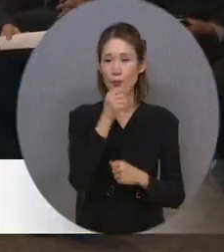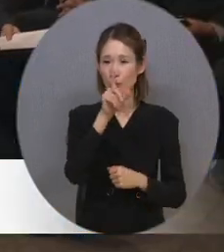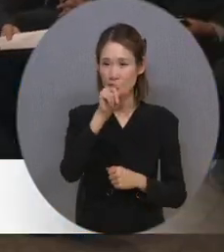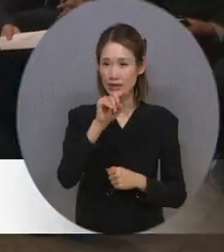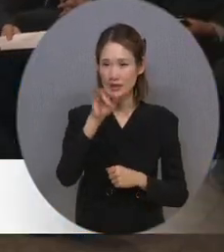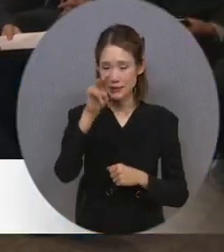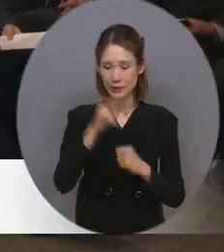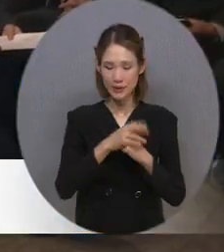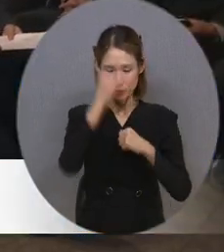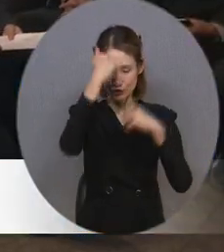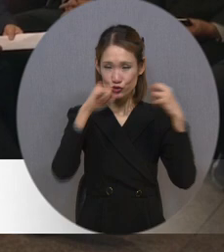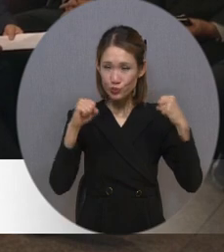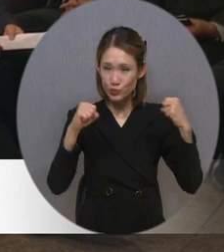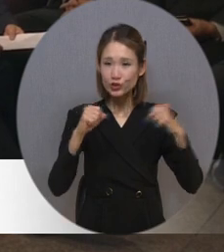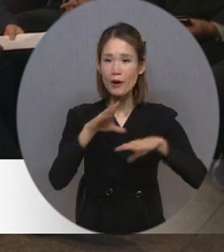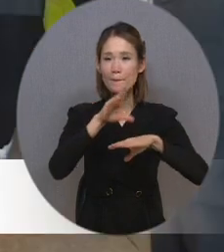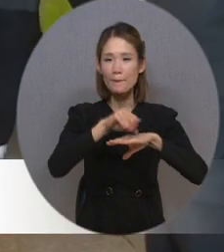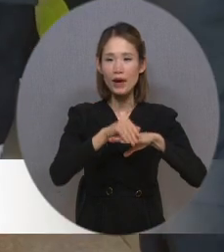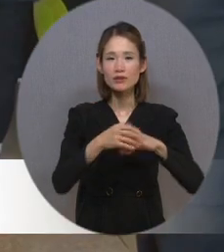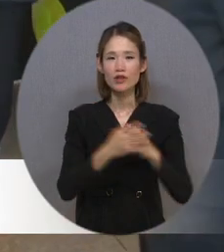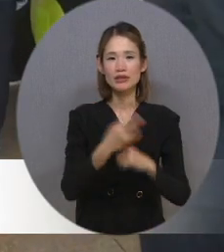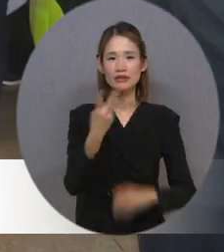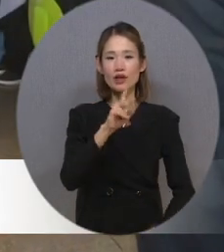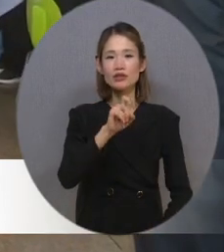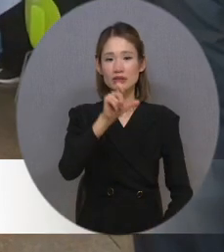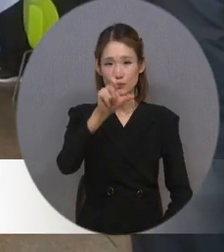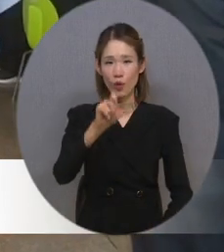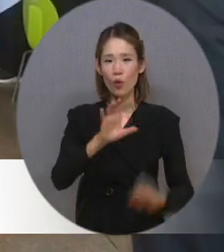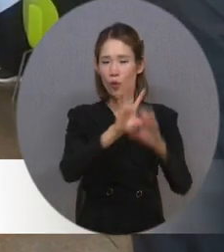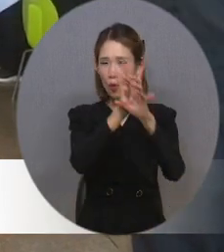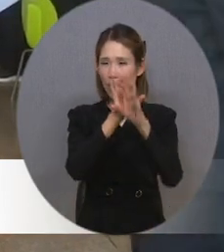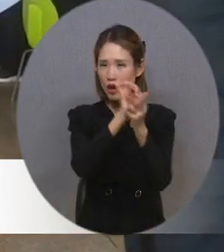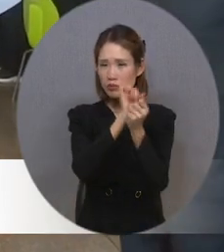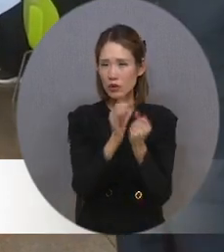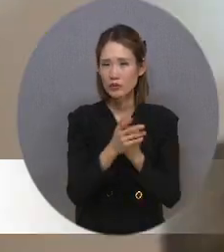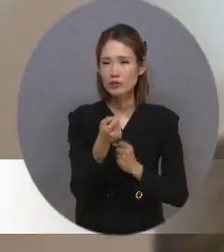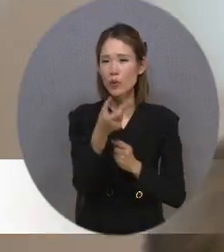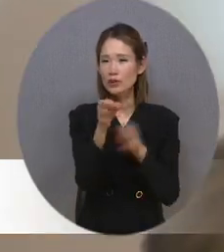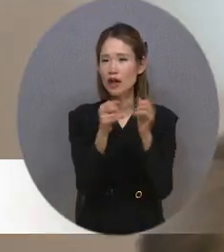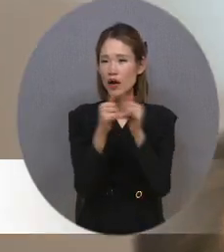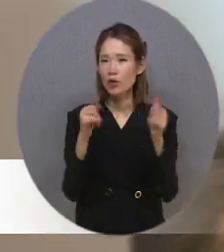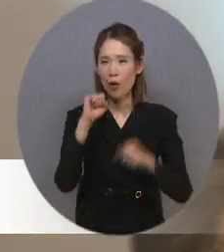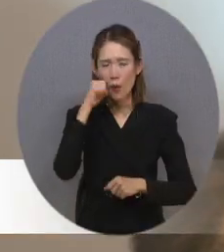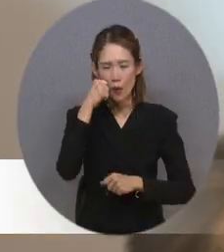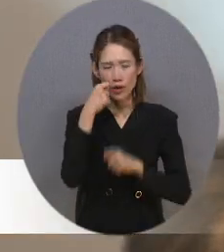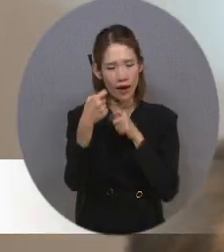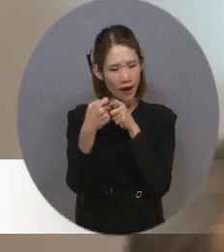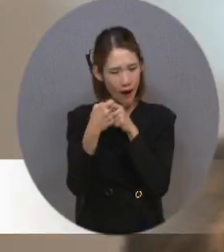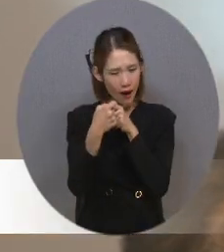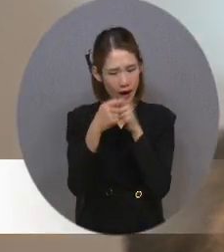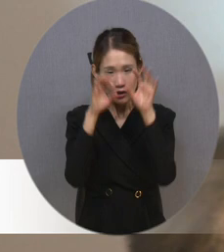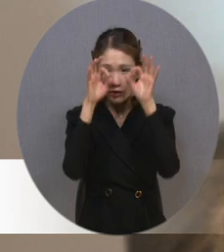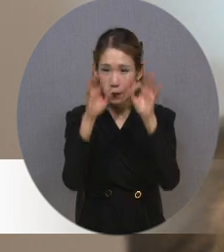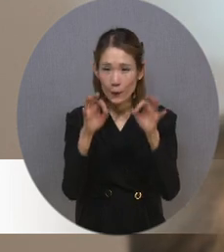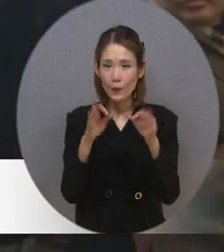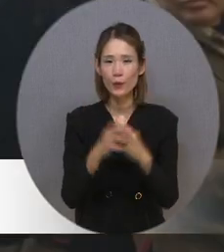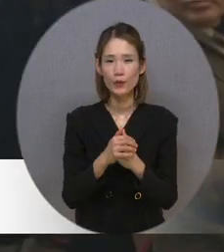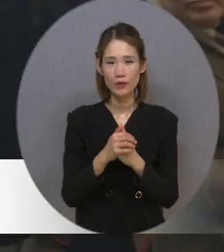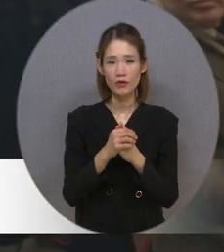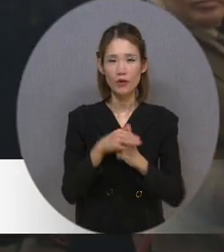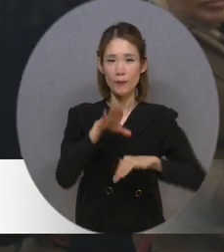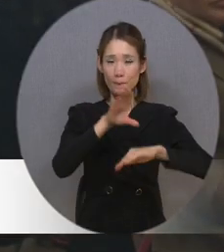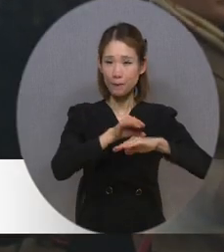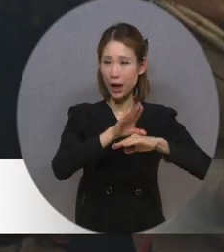복지TV 충북방송은 2015년 개국하여 코로나로 인한 소상공인들의 어려움을 가까이 살펴보고